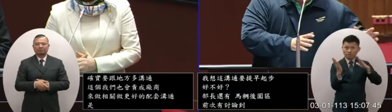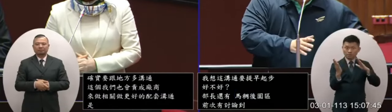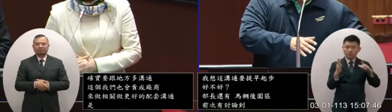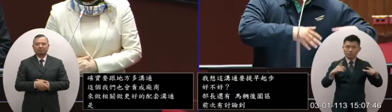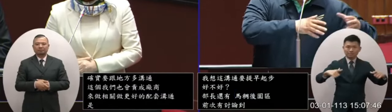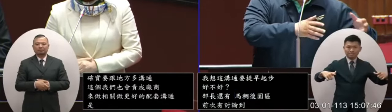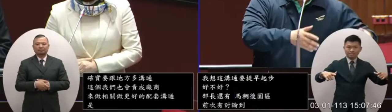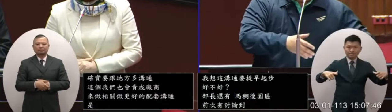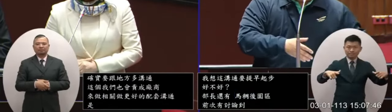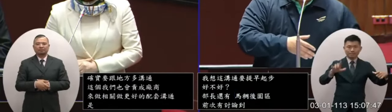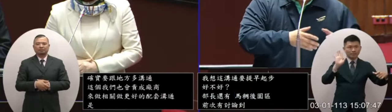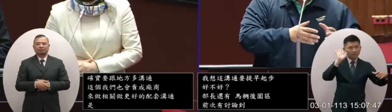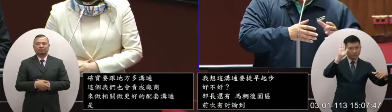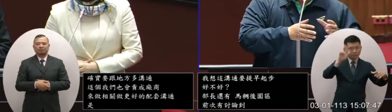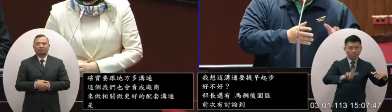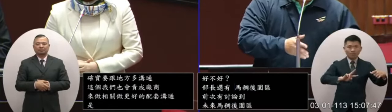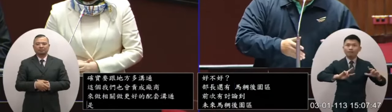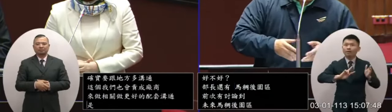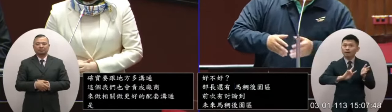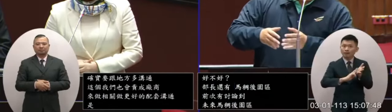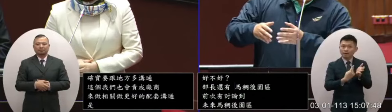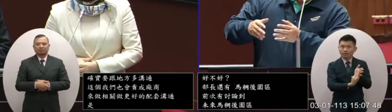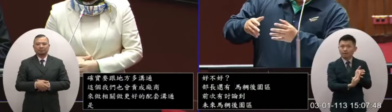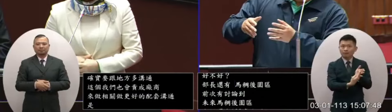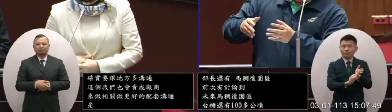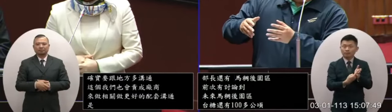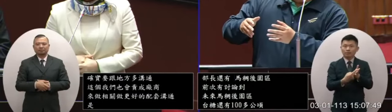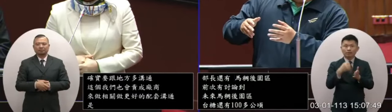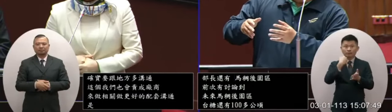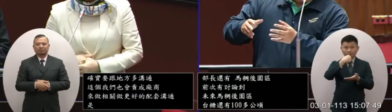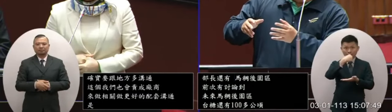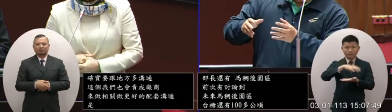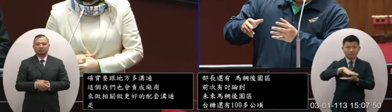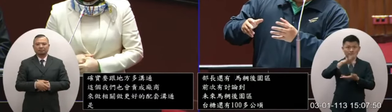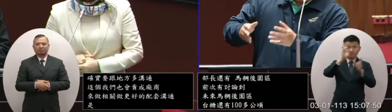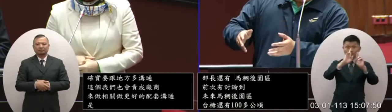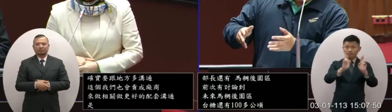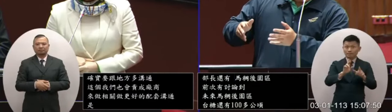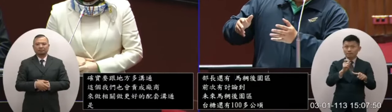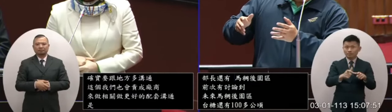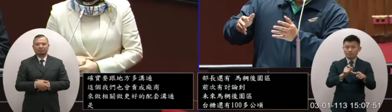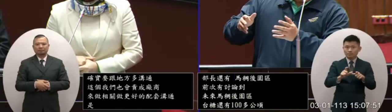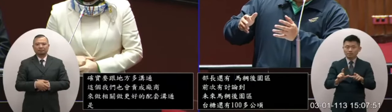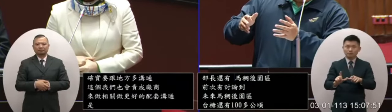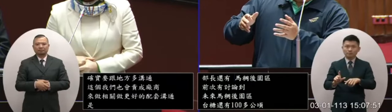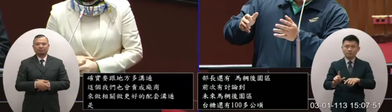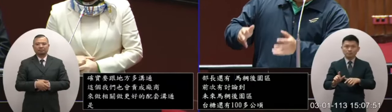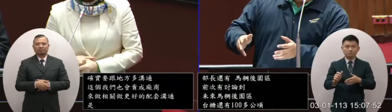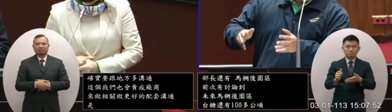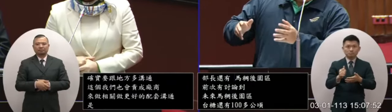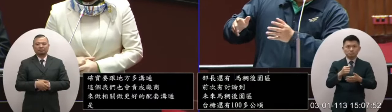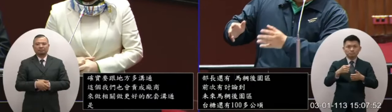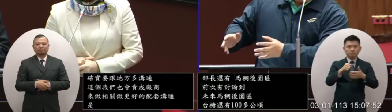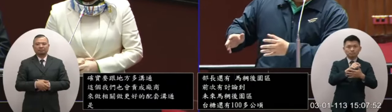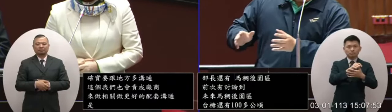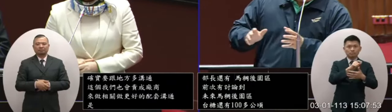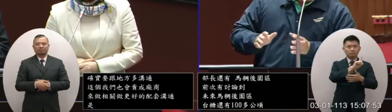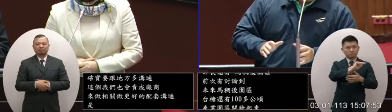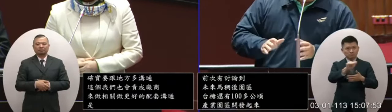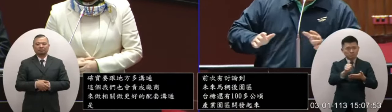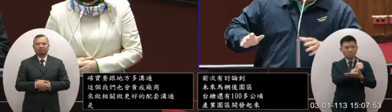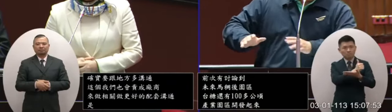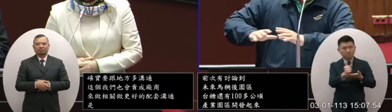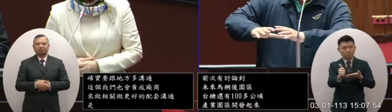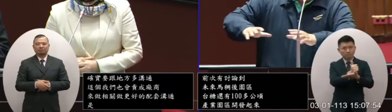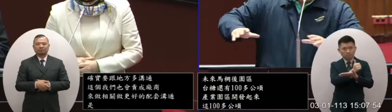100多公顷呢，未来 是把它变成大概就是台积电的这个上下游的一个原料及设备的一